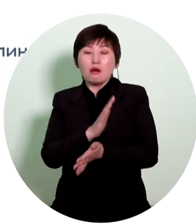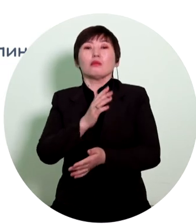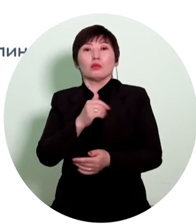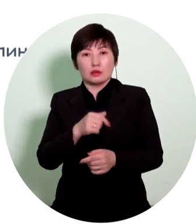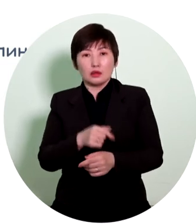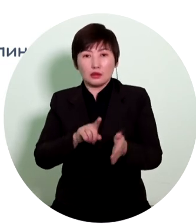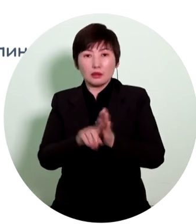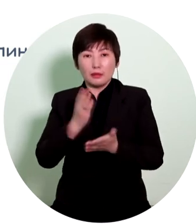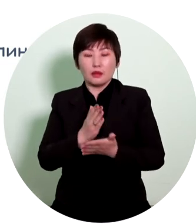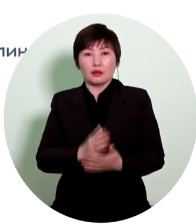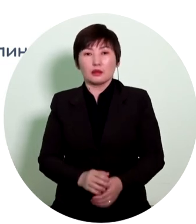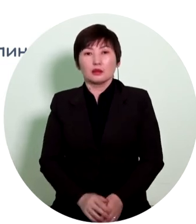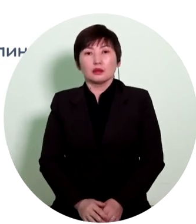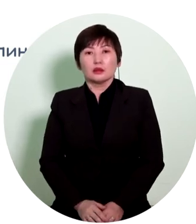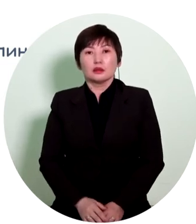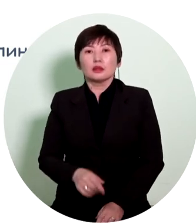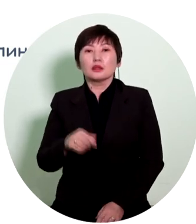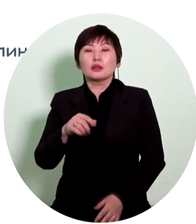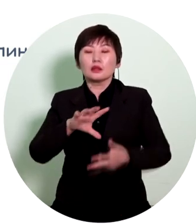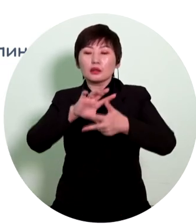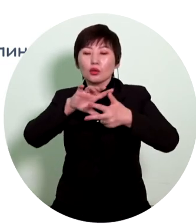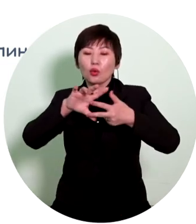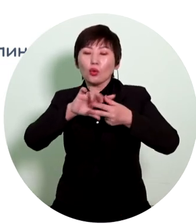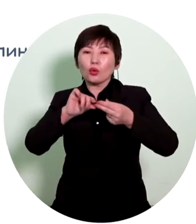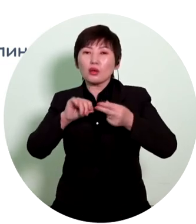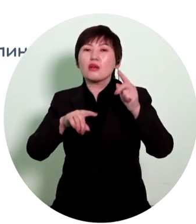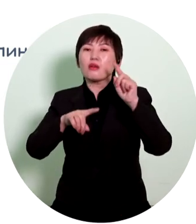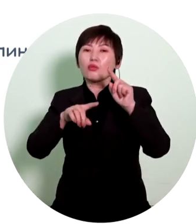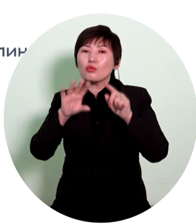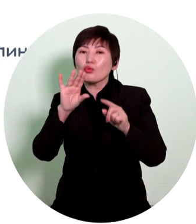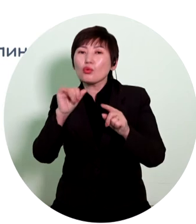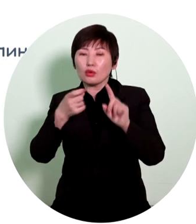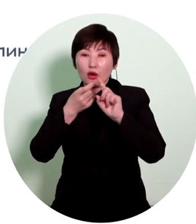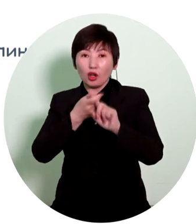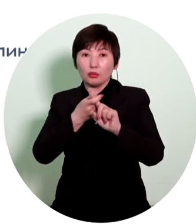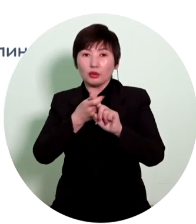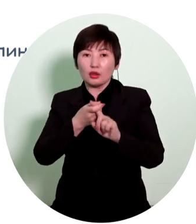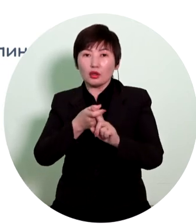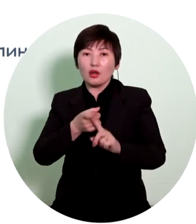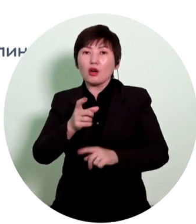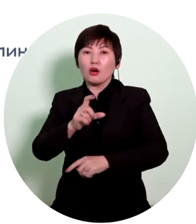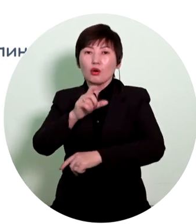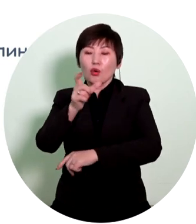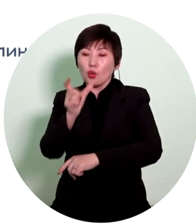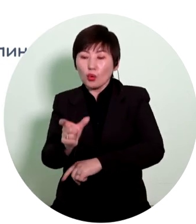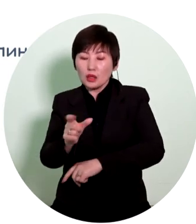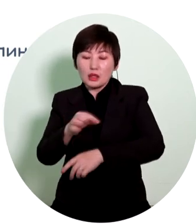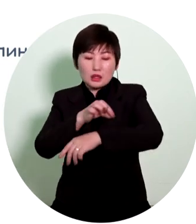хурдан. За тэгвэл одоо энэ бодисууд маань ямар үйл ажиллагааг гүйцэтгэдэг вэ гэхээр энэ бол хүний судас